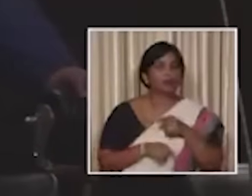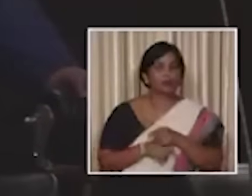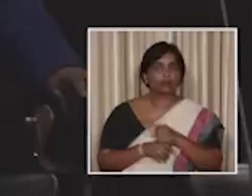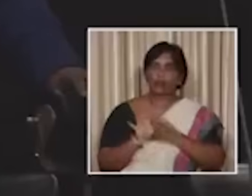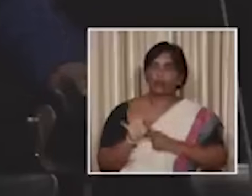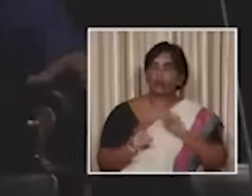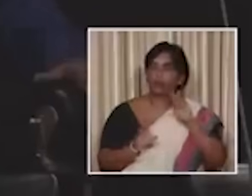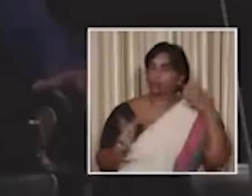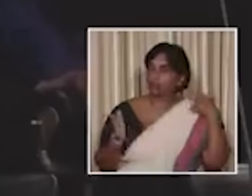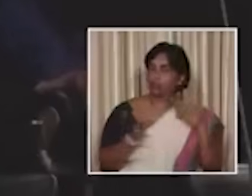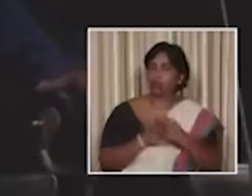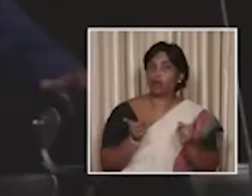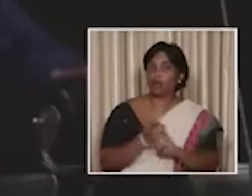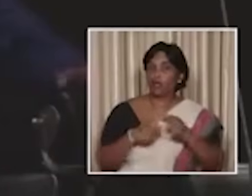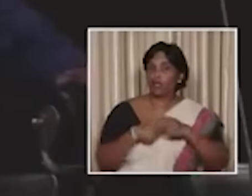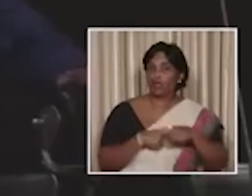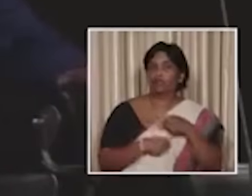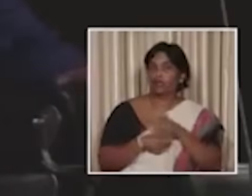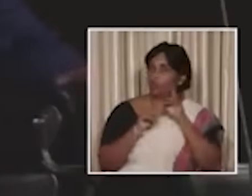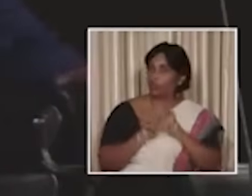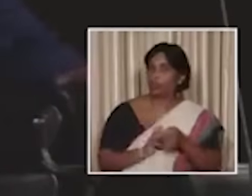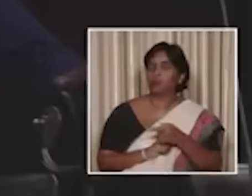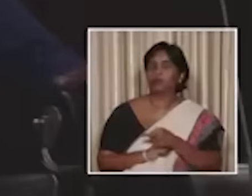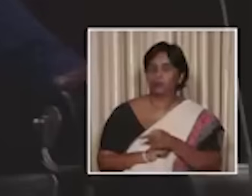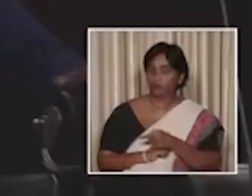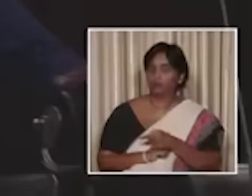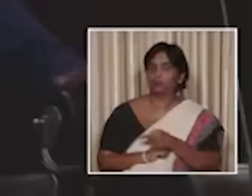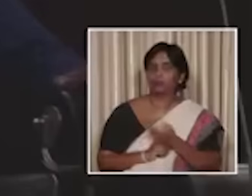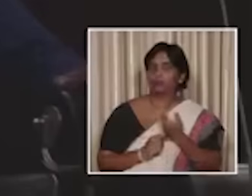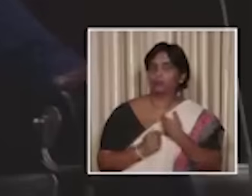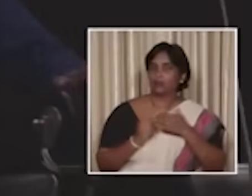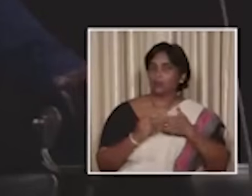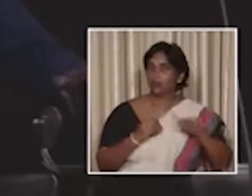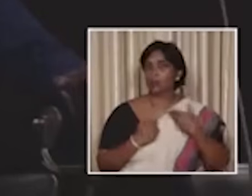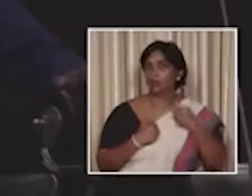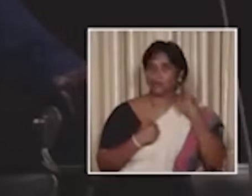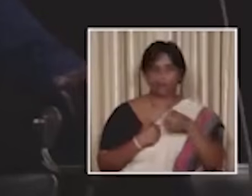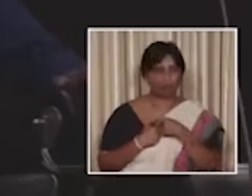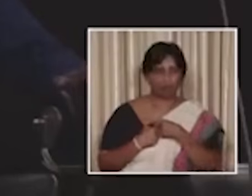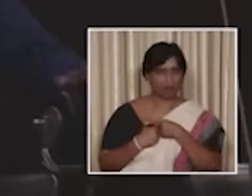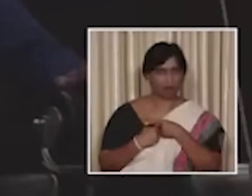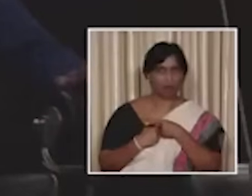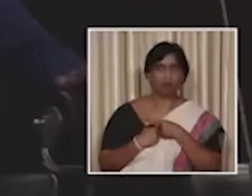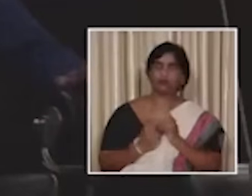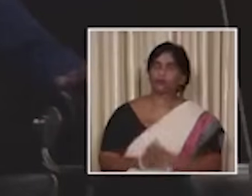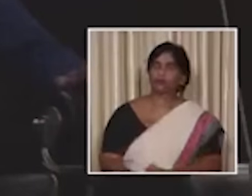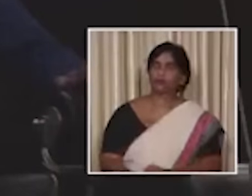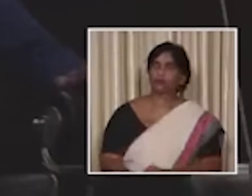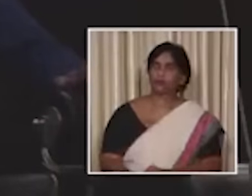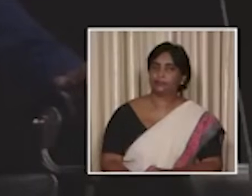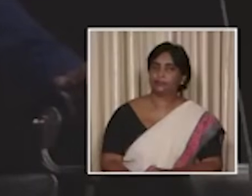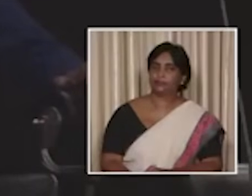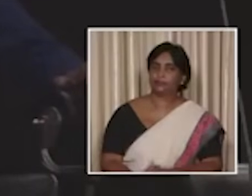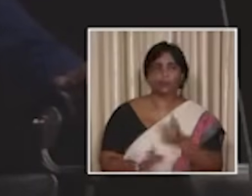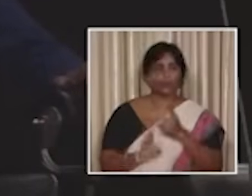அவர், அரசியலமைப்பு பேரவையில் ஒரு வெற்றிடம் காணப்படுவதாக குறிப்பிட்டார். அத்துடன் சிரேஷ்ட நாடாளுமன்ற உறுப்பினரான தன்மலிங்கம்